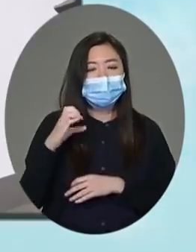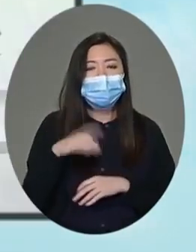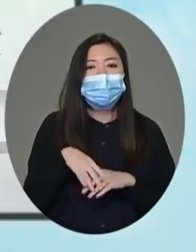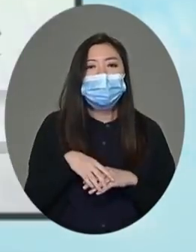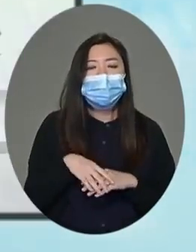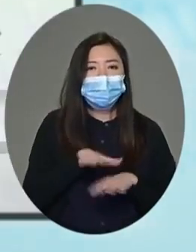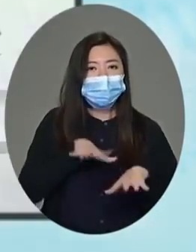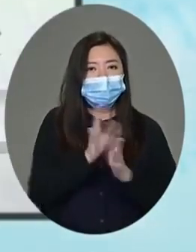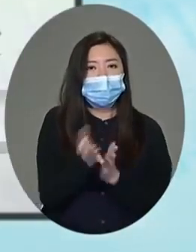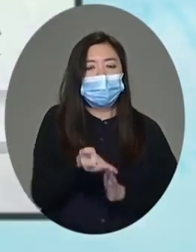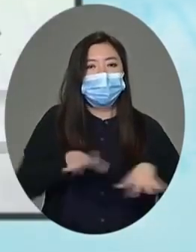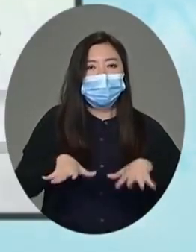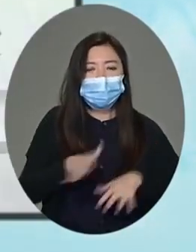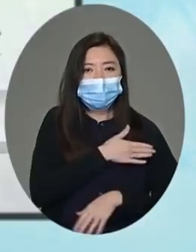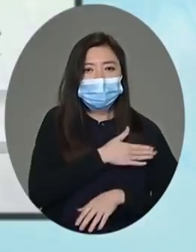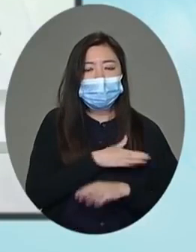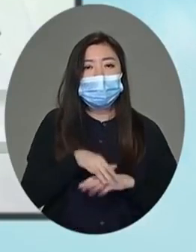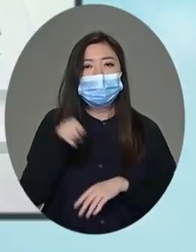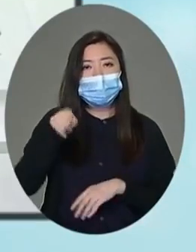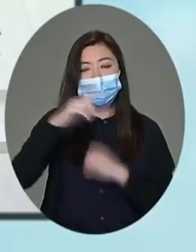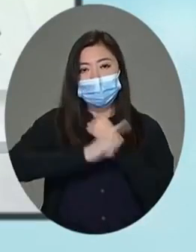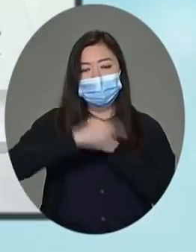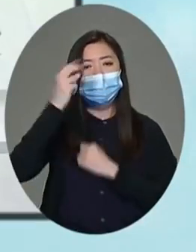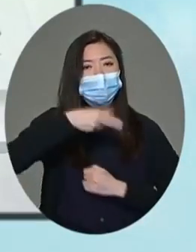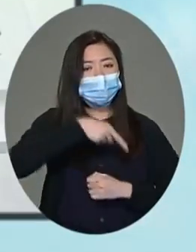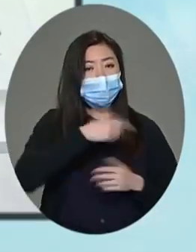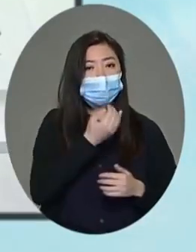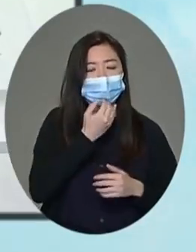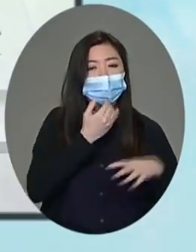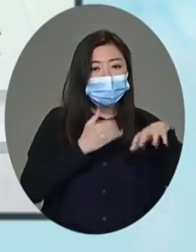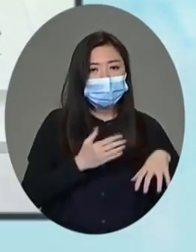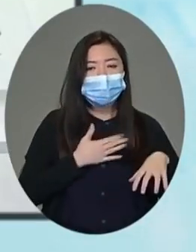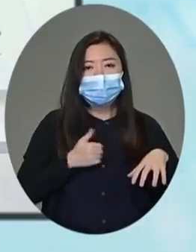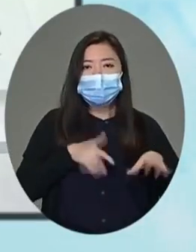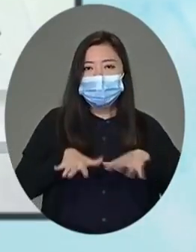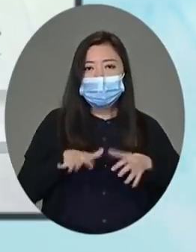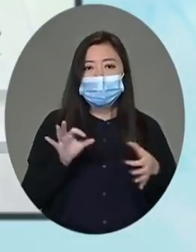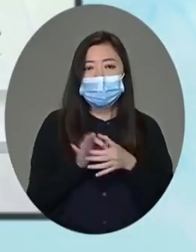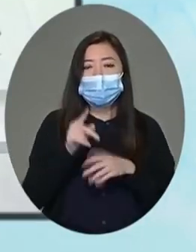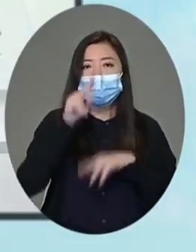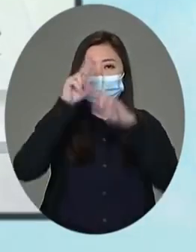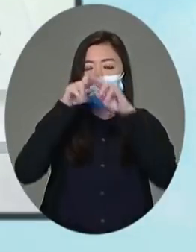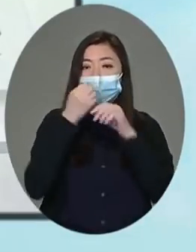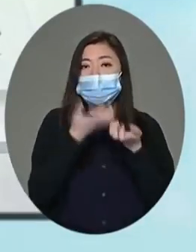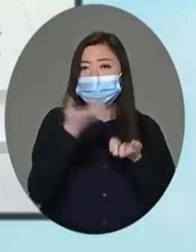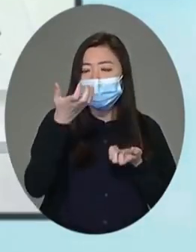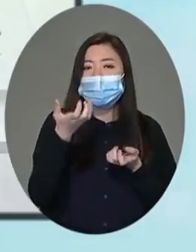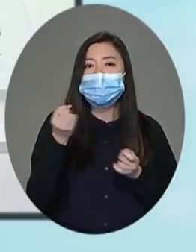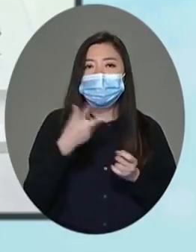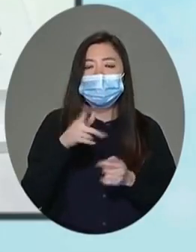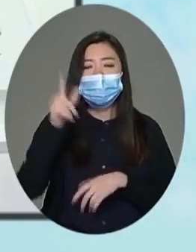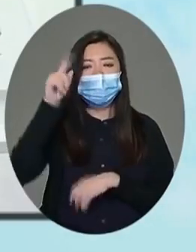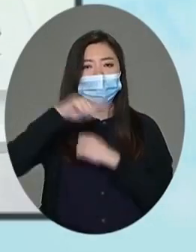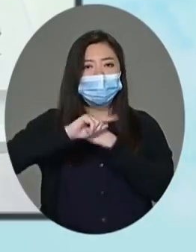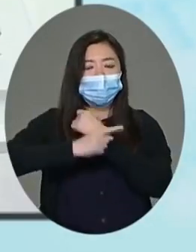理。法庭厘清控方需要证明的控罪元素，就煽动他人分裂国家，法庭裁定控方